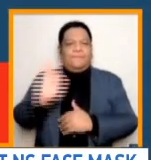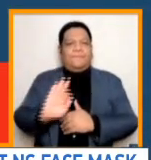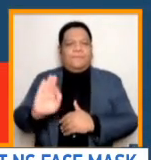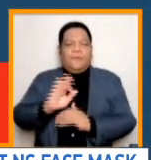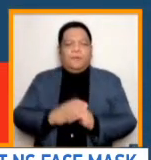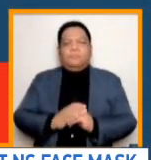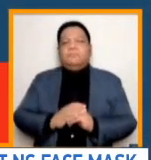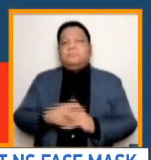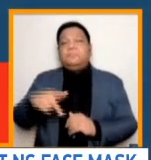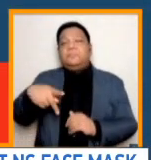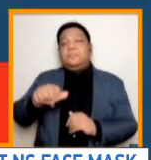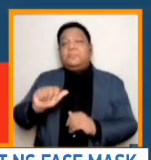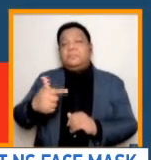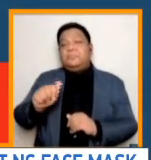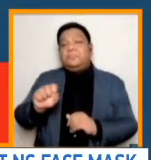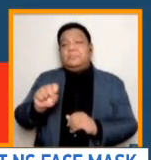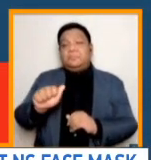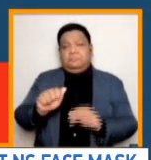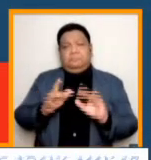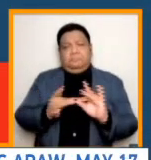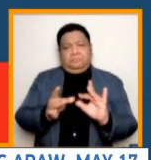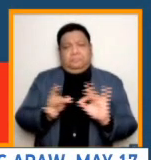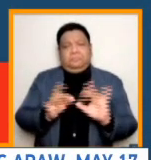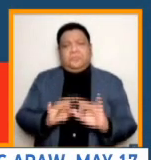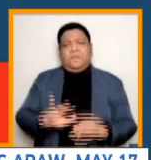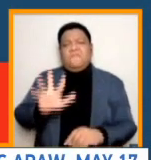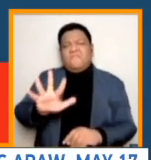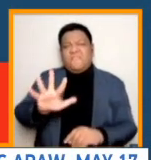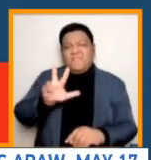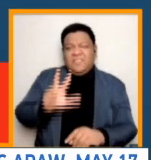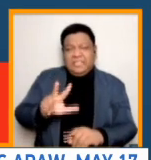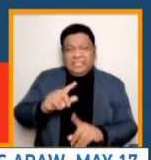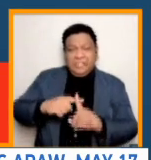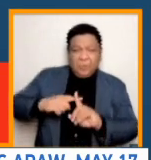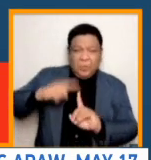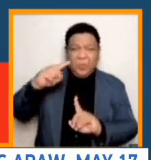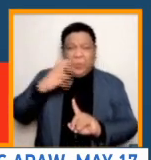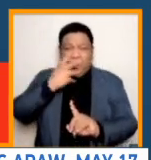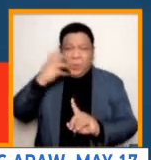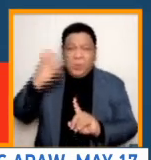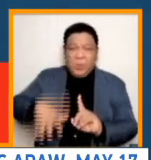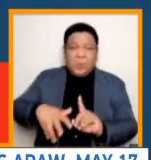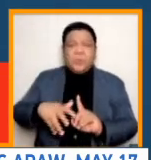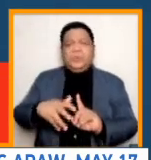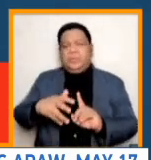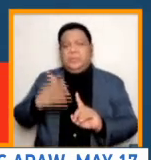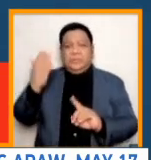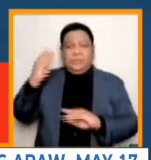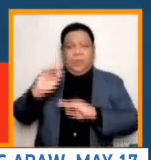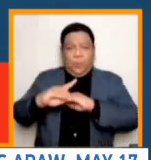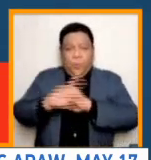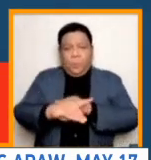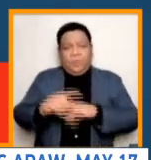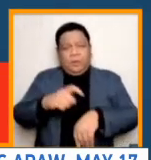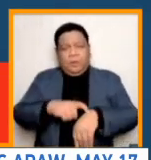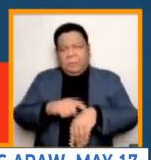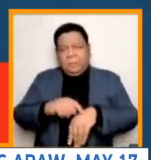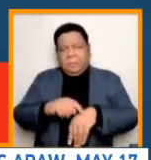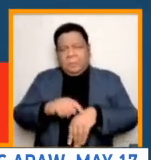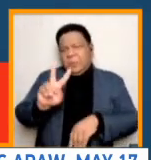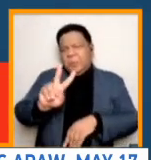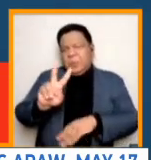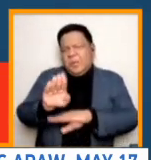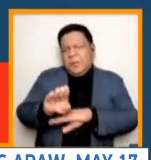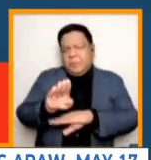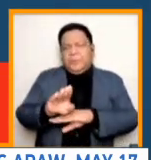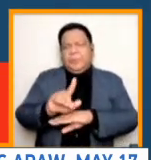sa 53 degrees Celsius ang init factor sa Dagupan bandang alas 2 ng hapon. Sa ngayon, ito ang pinakamataas na init